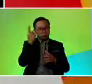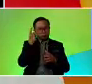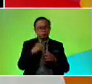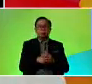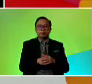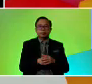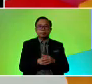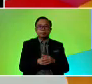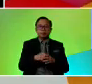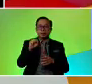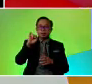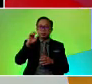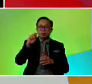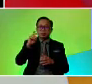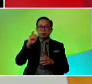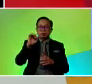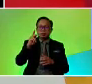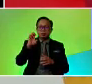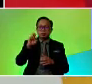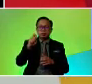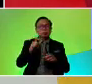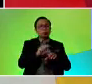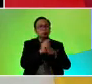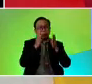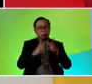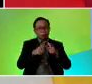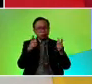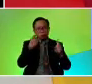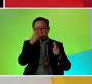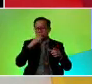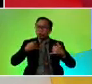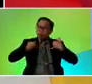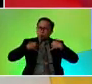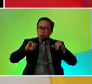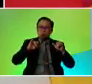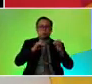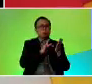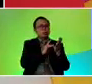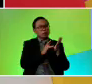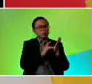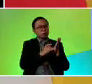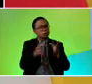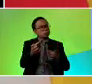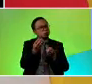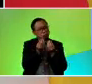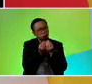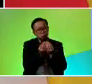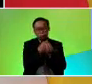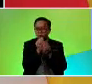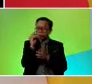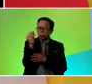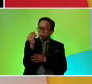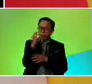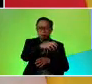ialah sedikit ilmu digunakan orang lain untuk menjadi kedai dada mengemis penyakit saku merebut